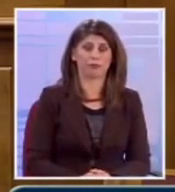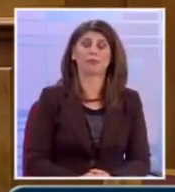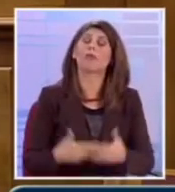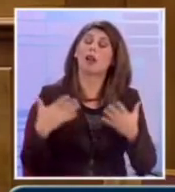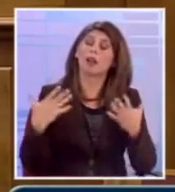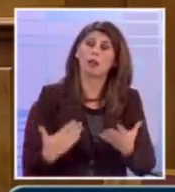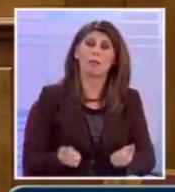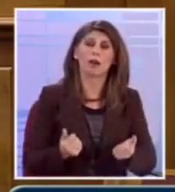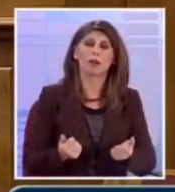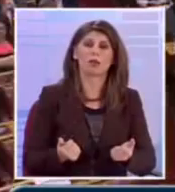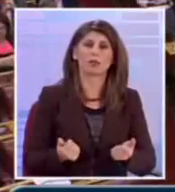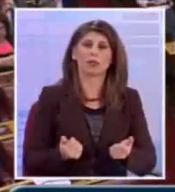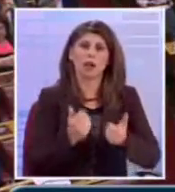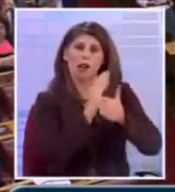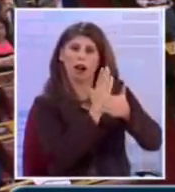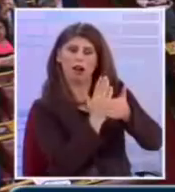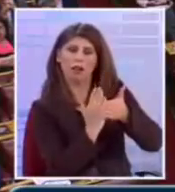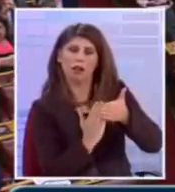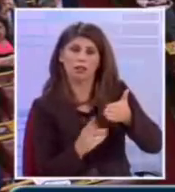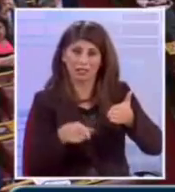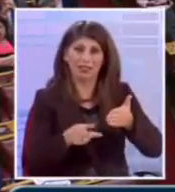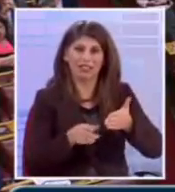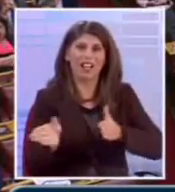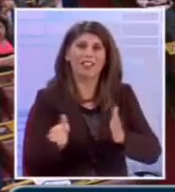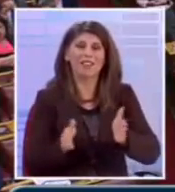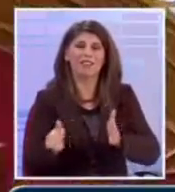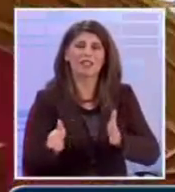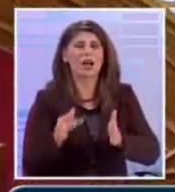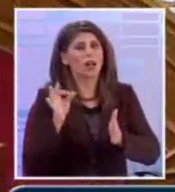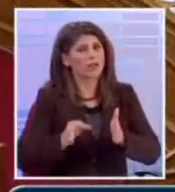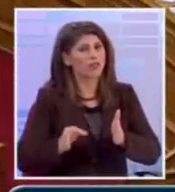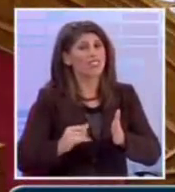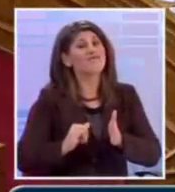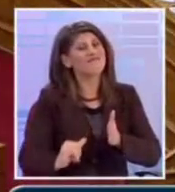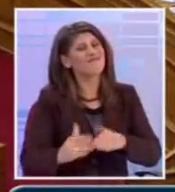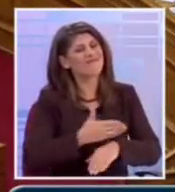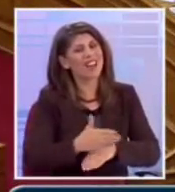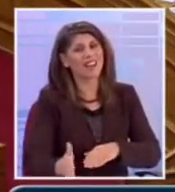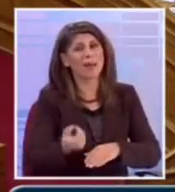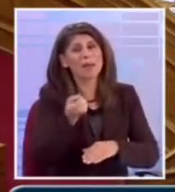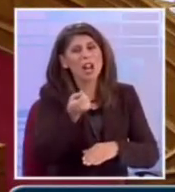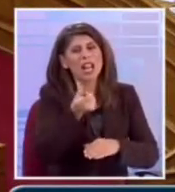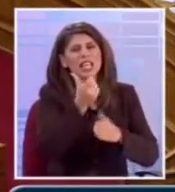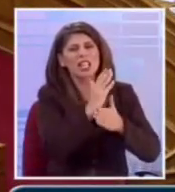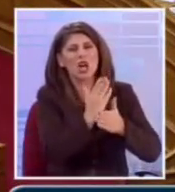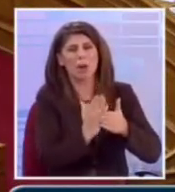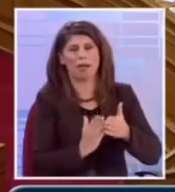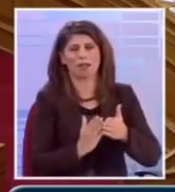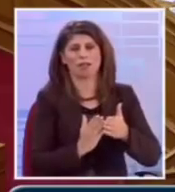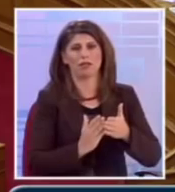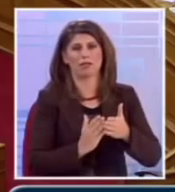υπάρχουν βήματα, Ρογμές. Αυτή την κατεύθυνση βεβαίως είναι πολύ αργά και πολύ λίγες οι Ρογμές.